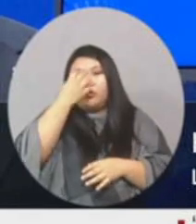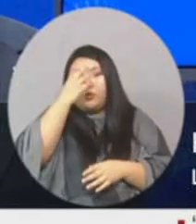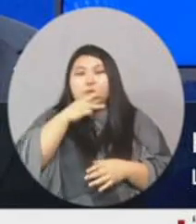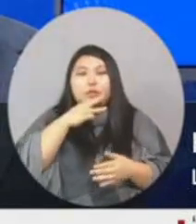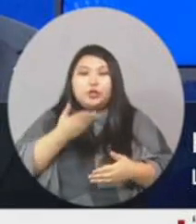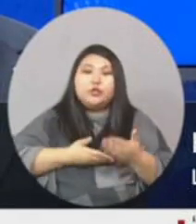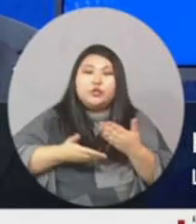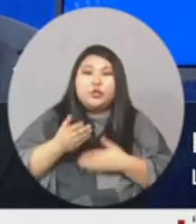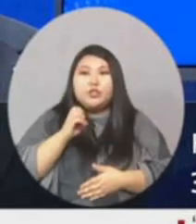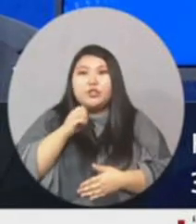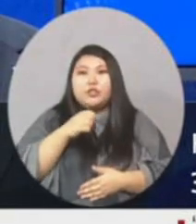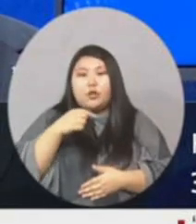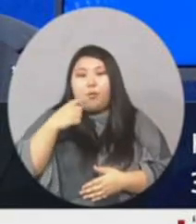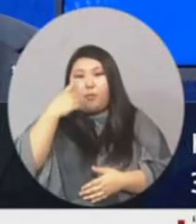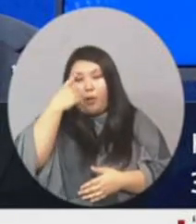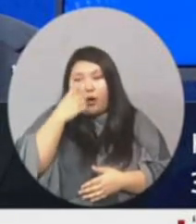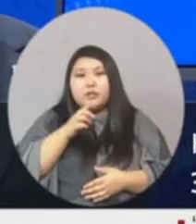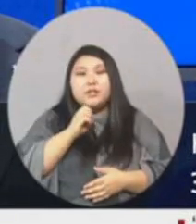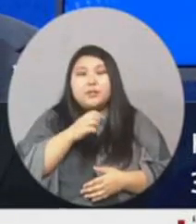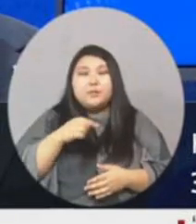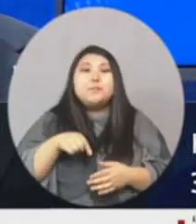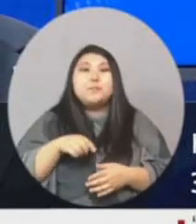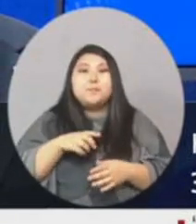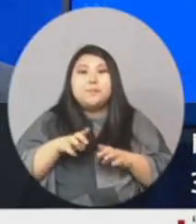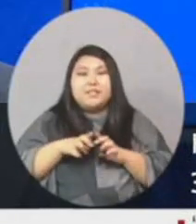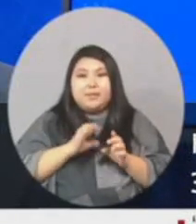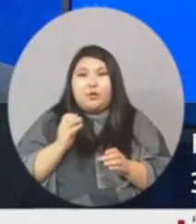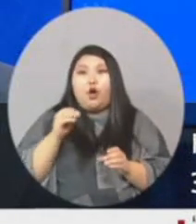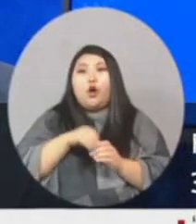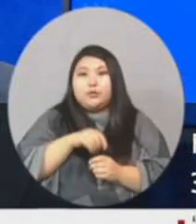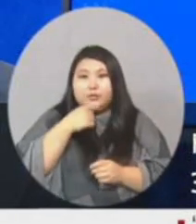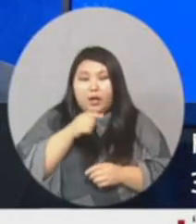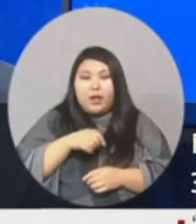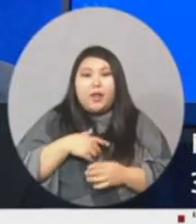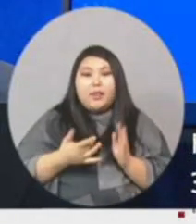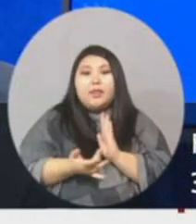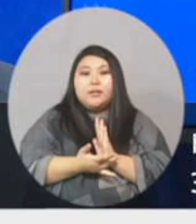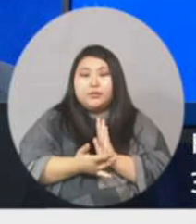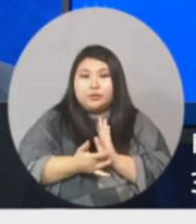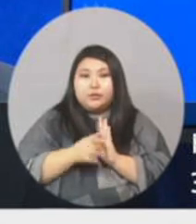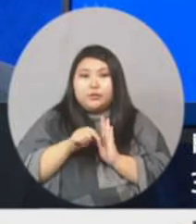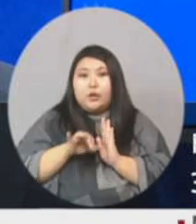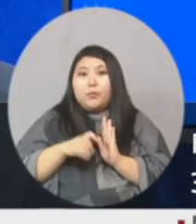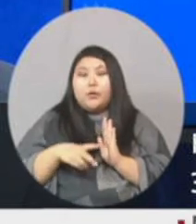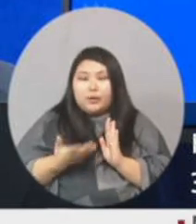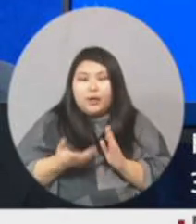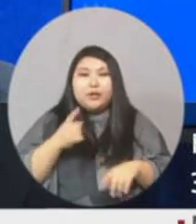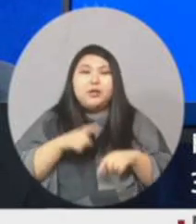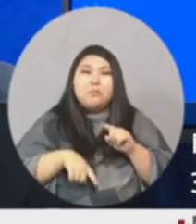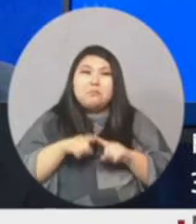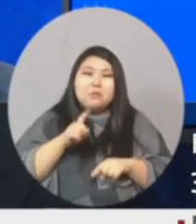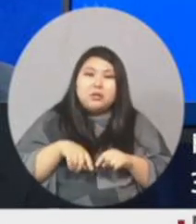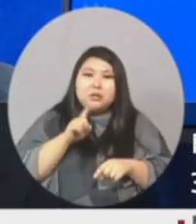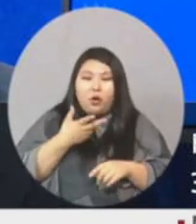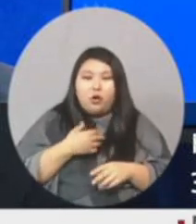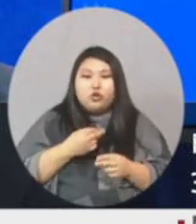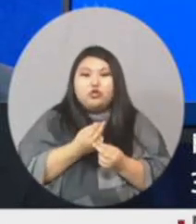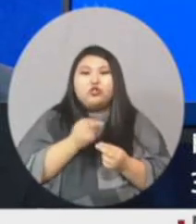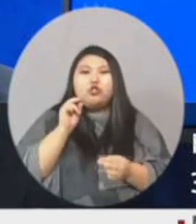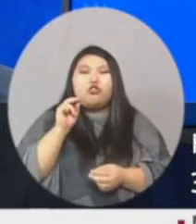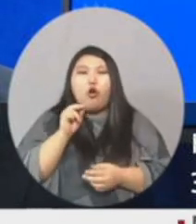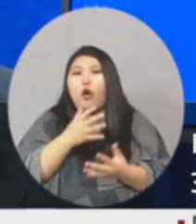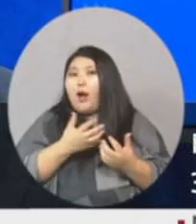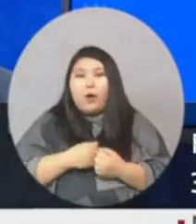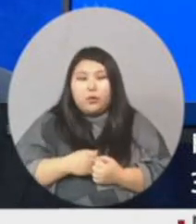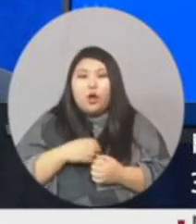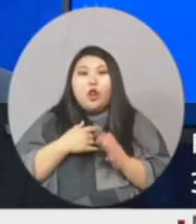e-Монгол, e-бизнесд бол нэгтгэнэ гэдгийг хэлье. Технологи бол ямар нэгэн чөлөө авдгүй.